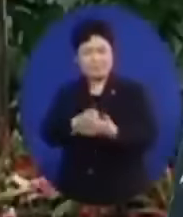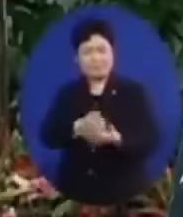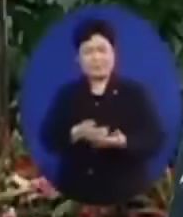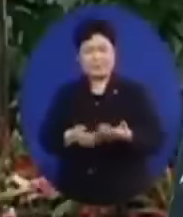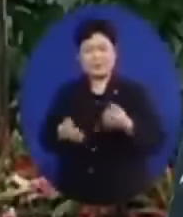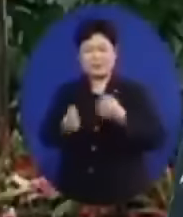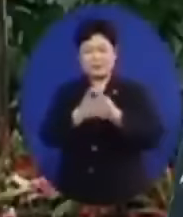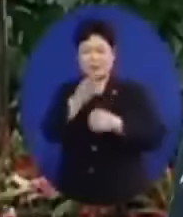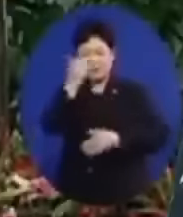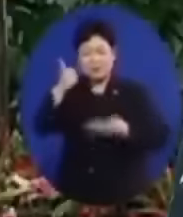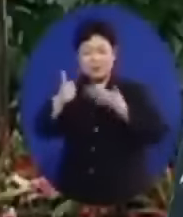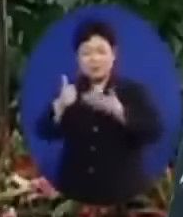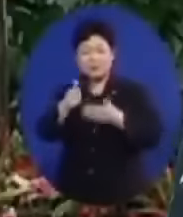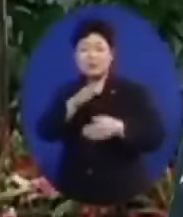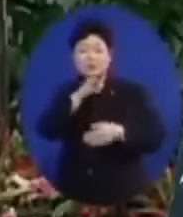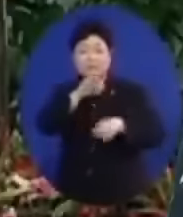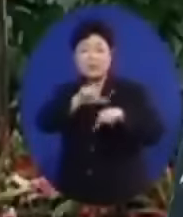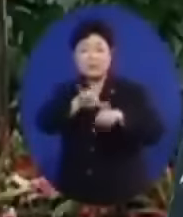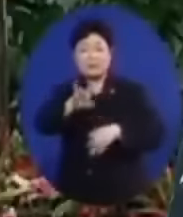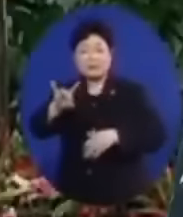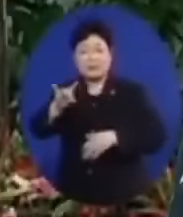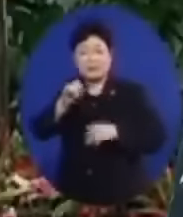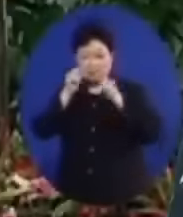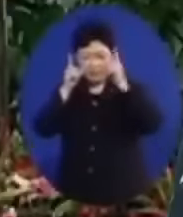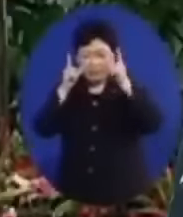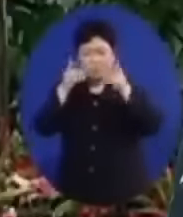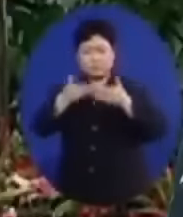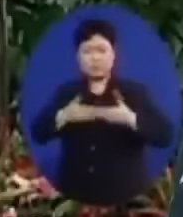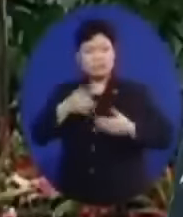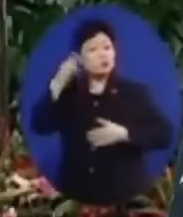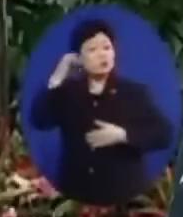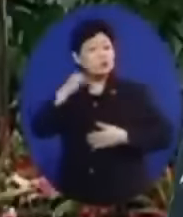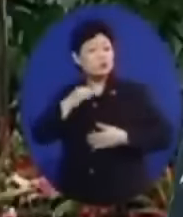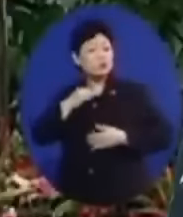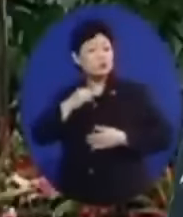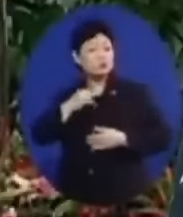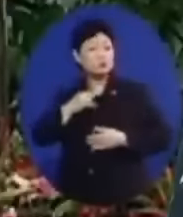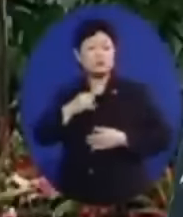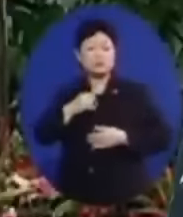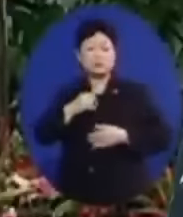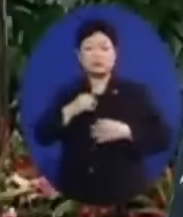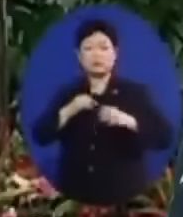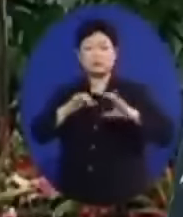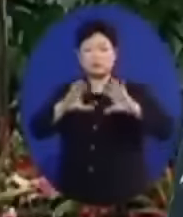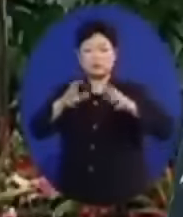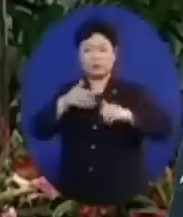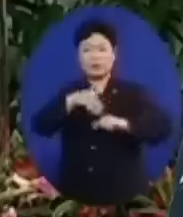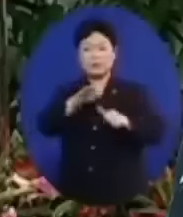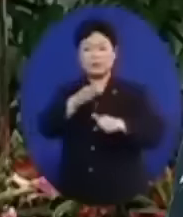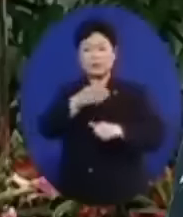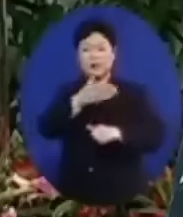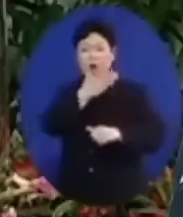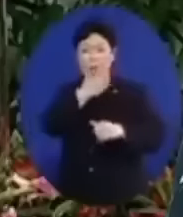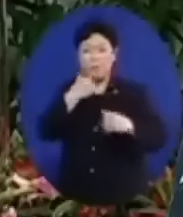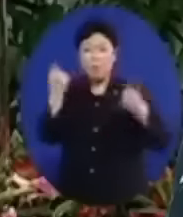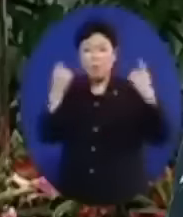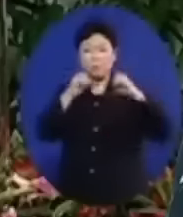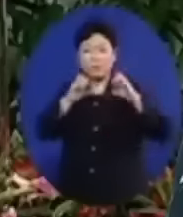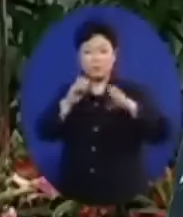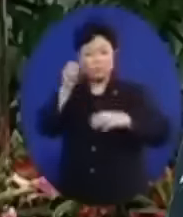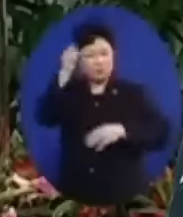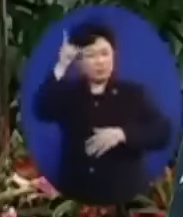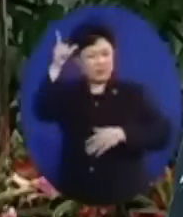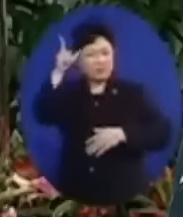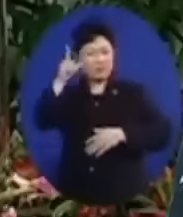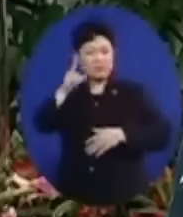이렇게 성령님께서 순간적으로 깨달음을 주셔서 그는 중국인 외지 선교사로 가서 중국을 복음화하는 위대한 선구자가